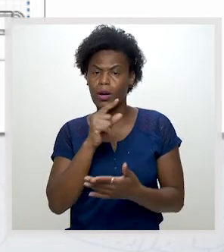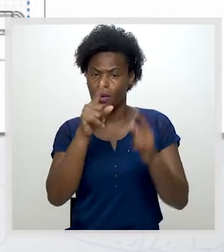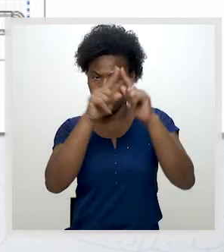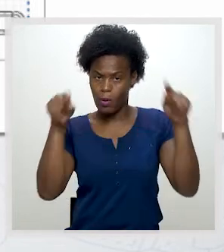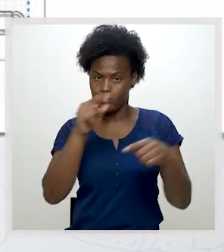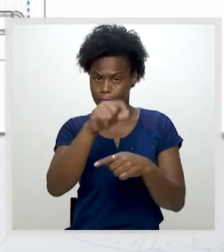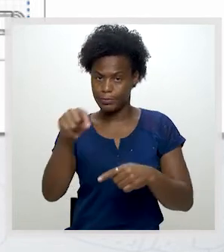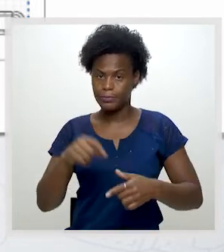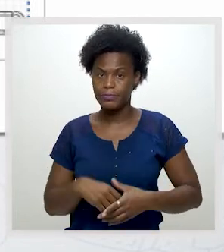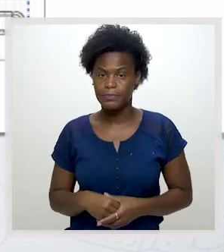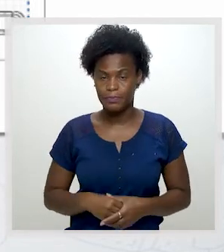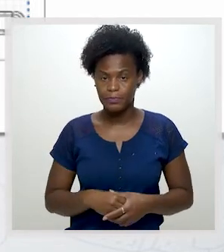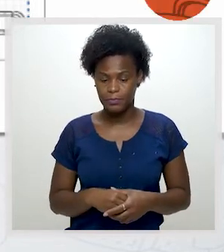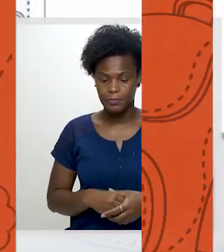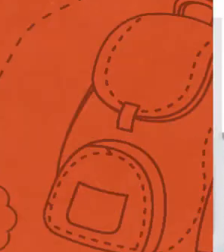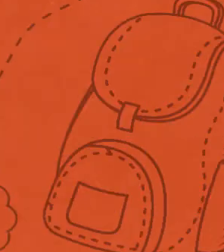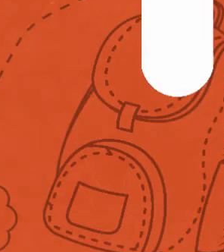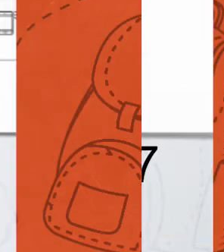le tableau.